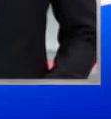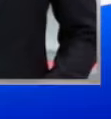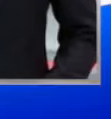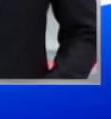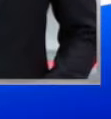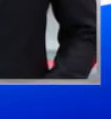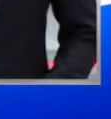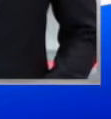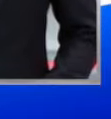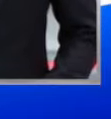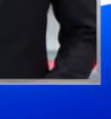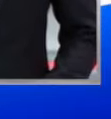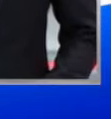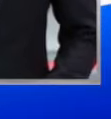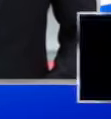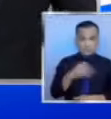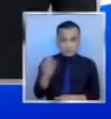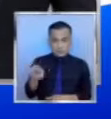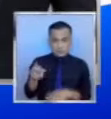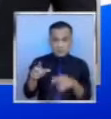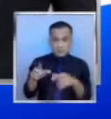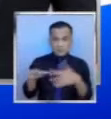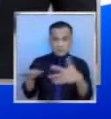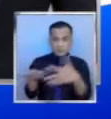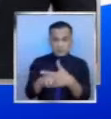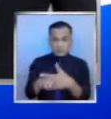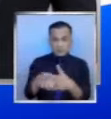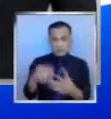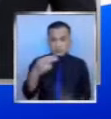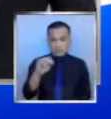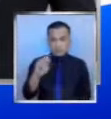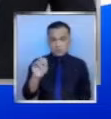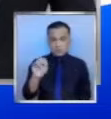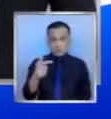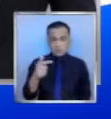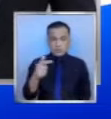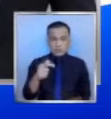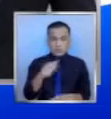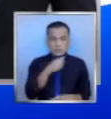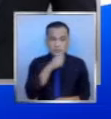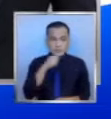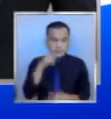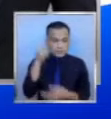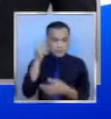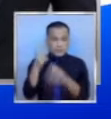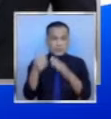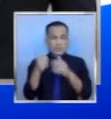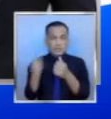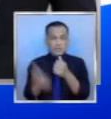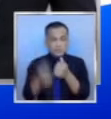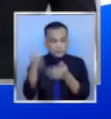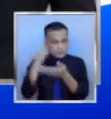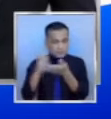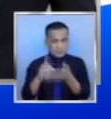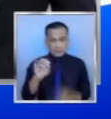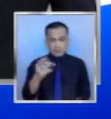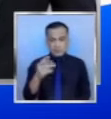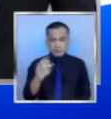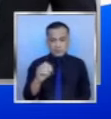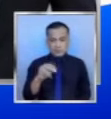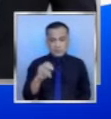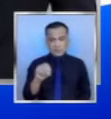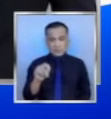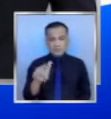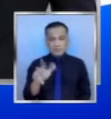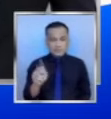Gusto nang pakasuhan ang hoarding ni Agriculture Undersecretary Domingo Panganiban ang mga nag-iimbak sa mga bodega ng